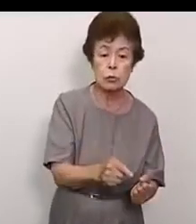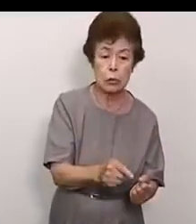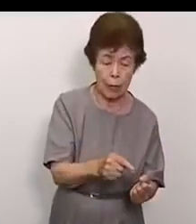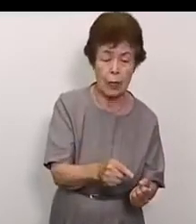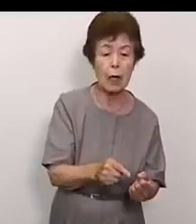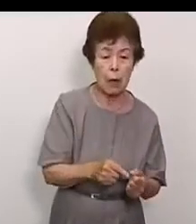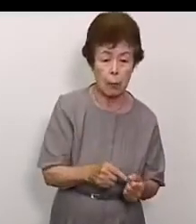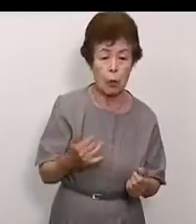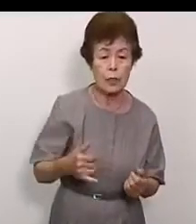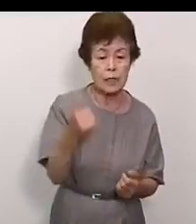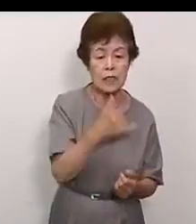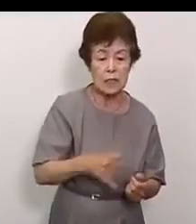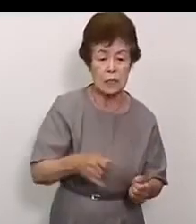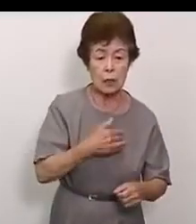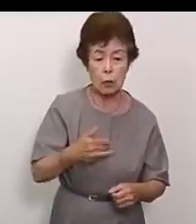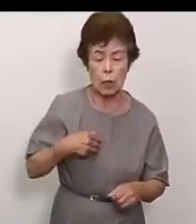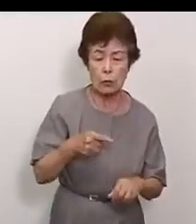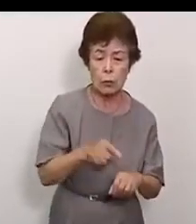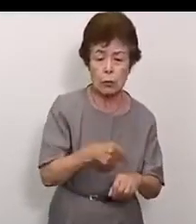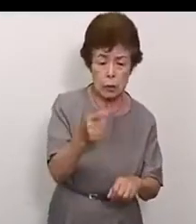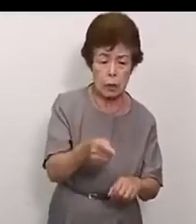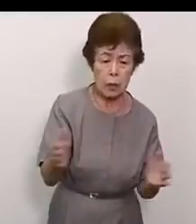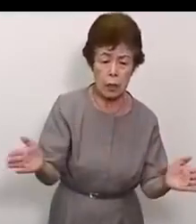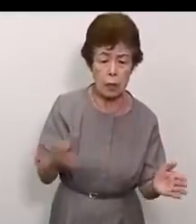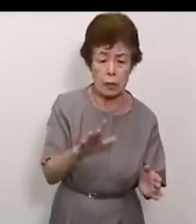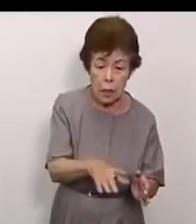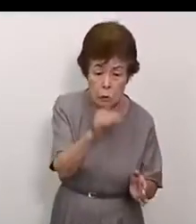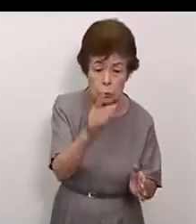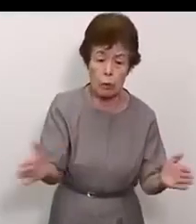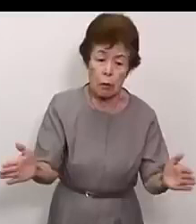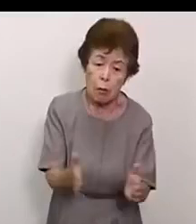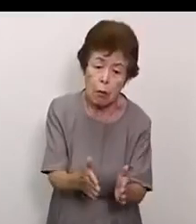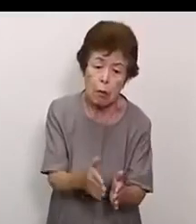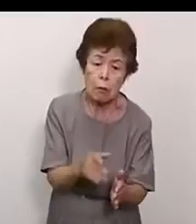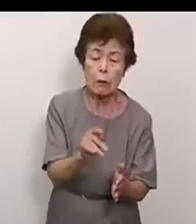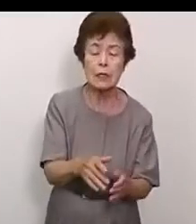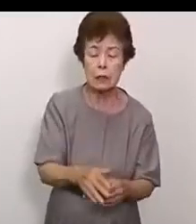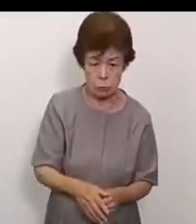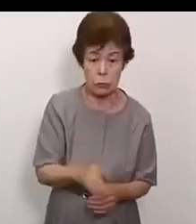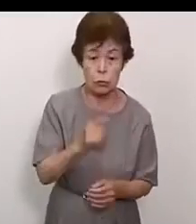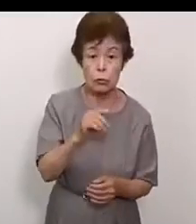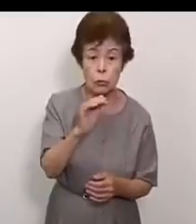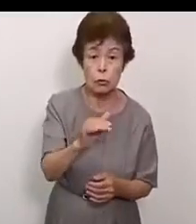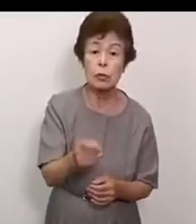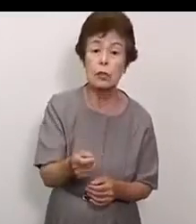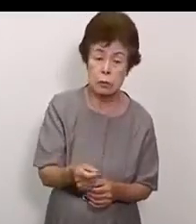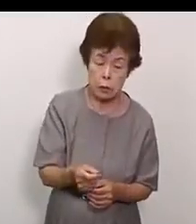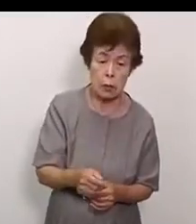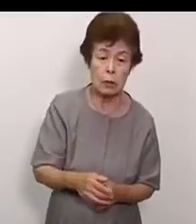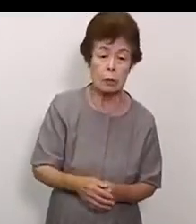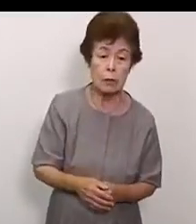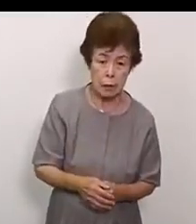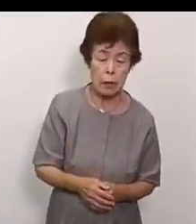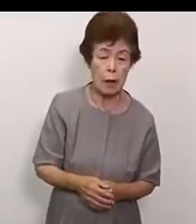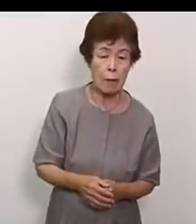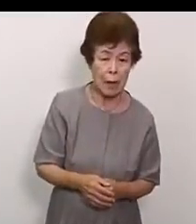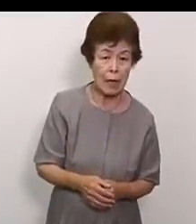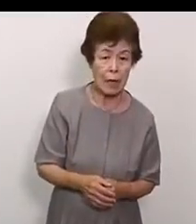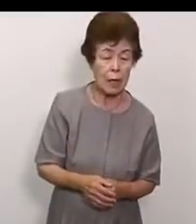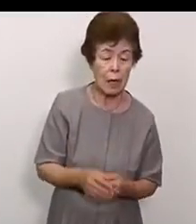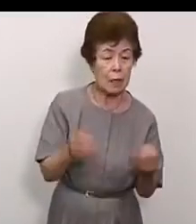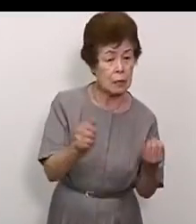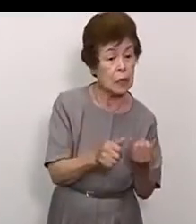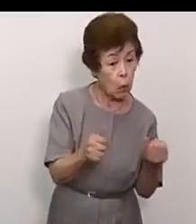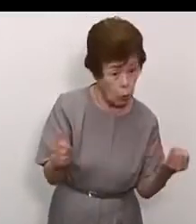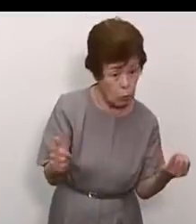が本当にこう最初から狭まっているってことなんですよね。 だからちょっと 子どもの、ね、貧困っていうのをあのあんまり身近に感じてない人には、